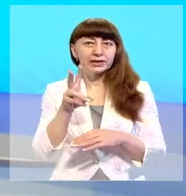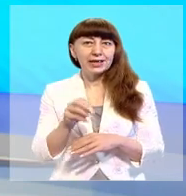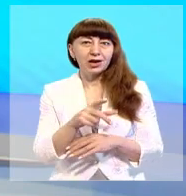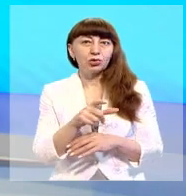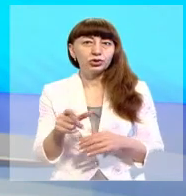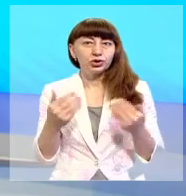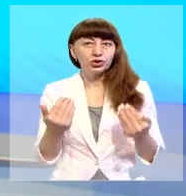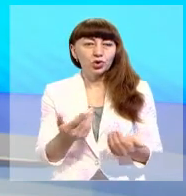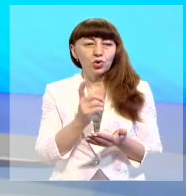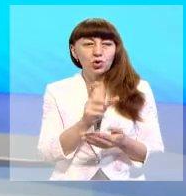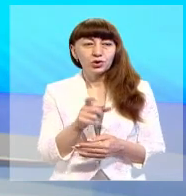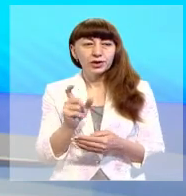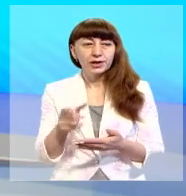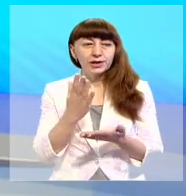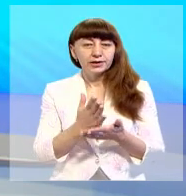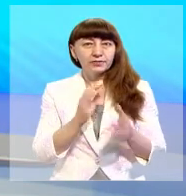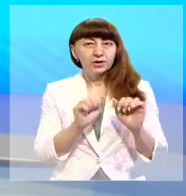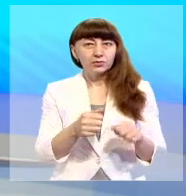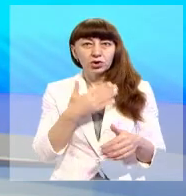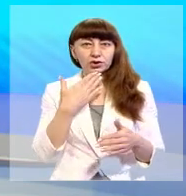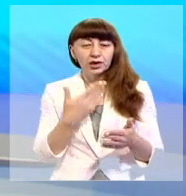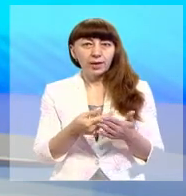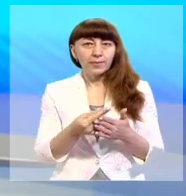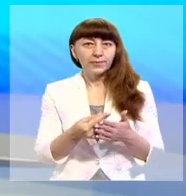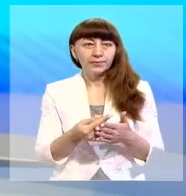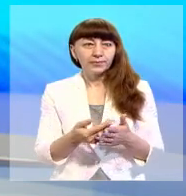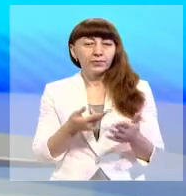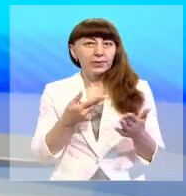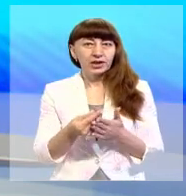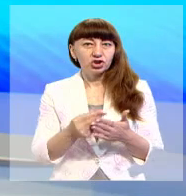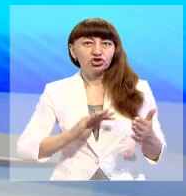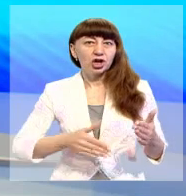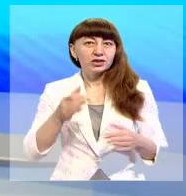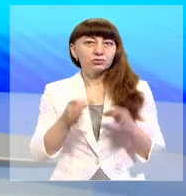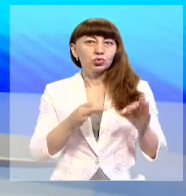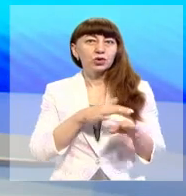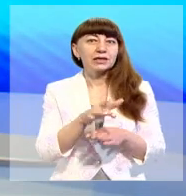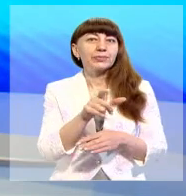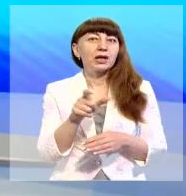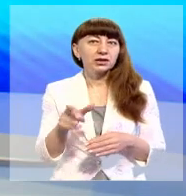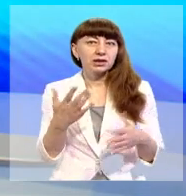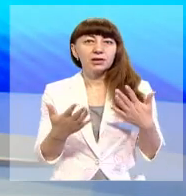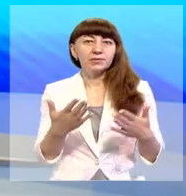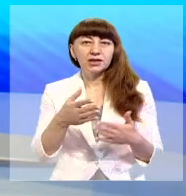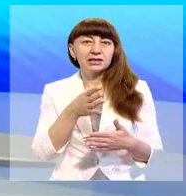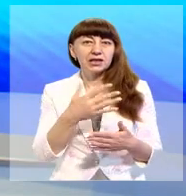істей бастады. Енді азаматтардың жеке сот орындаушыларына өсімақы төлемеуге мүмкіндігі бар. Жоба қалай жұмыс істейді және ол үшін қандай